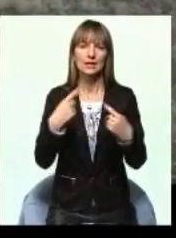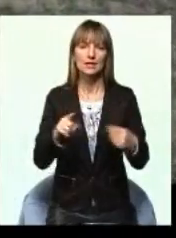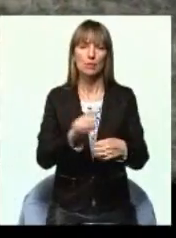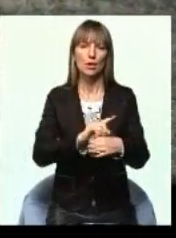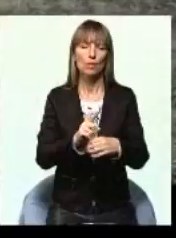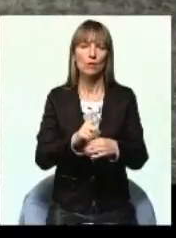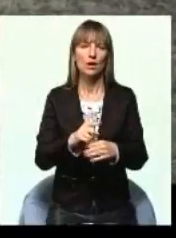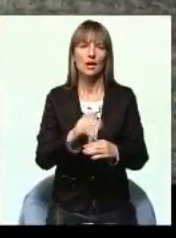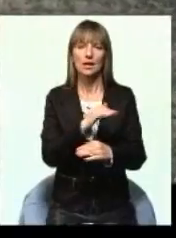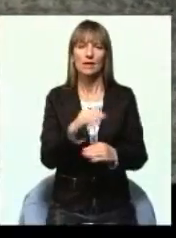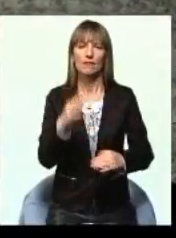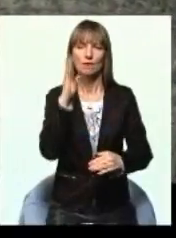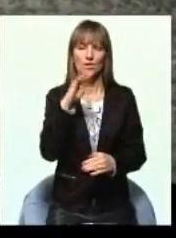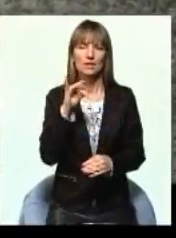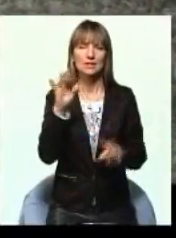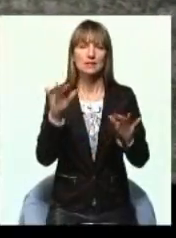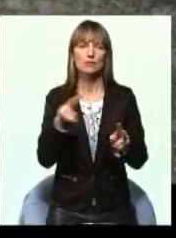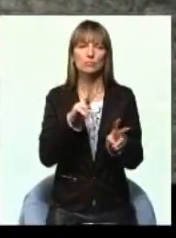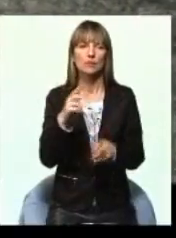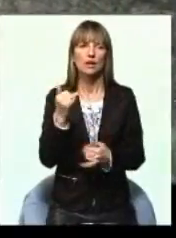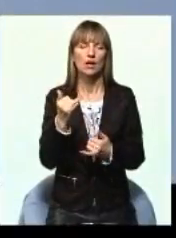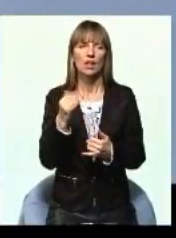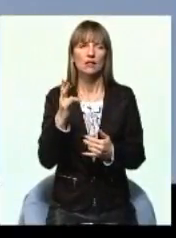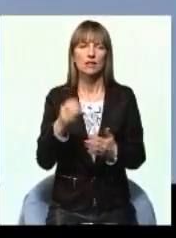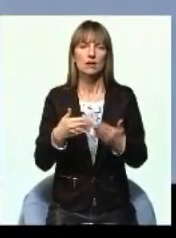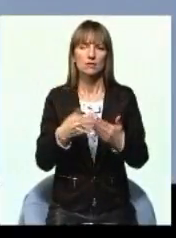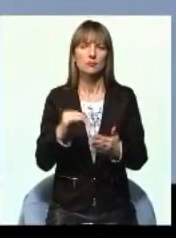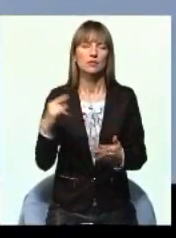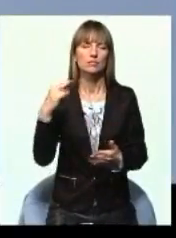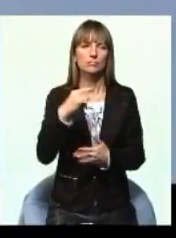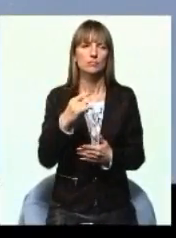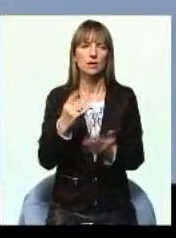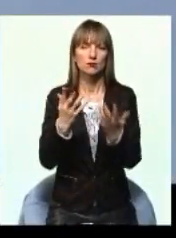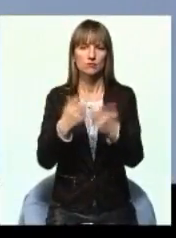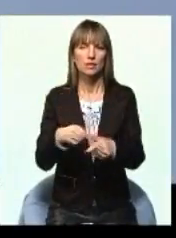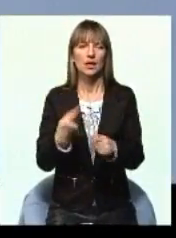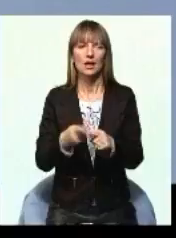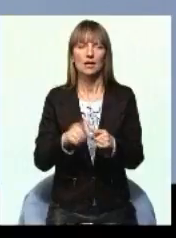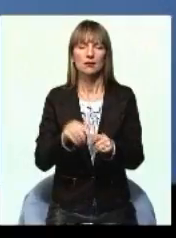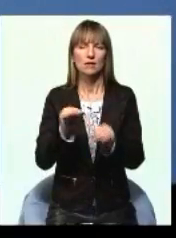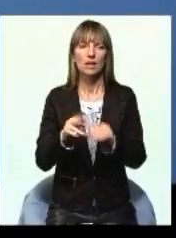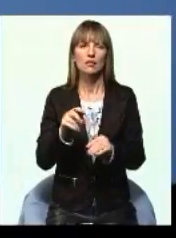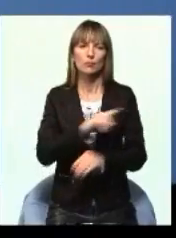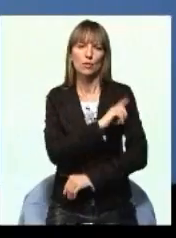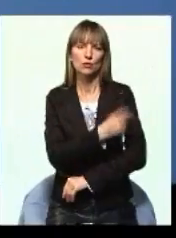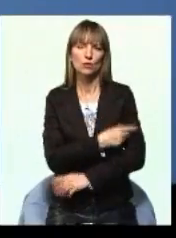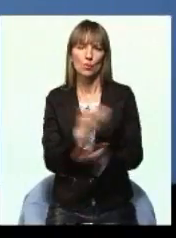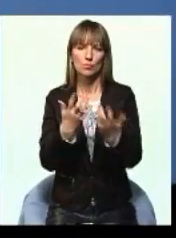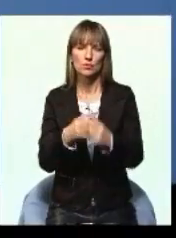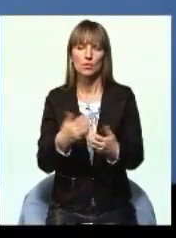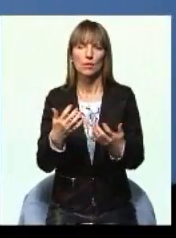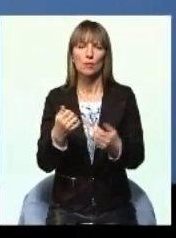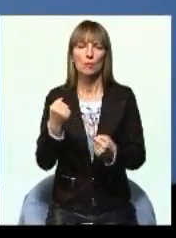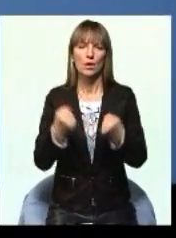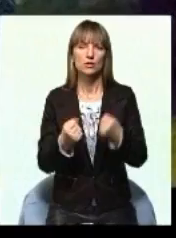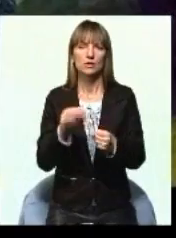води і снігу, ведуть спостереження на кораблях і літаках, обробляють ці дані на потужних обчислювальних машинах і складають карти